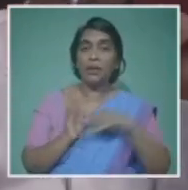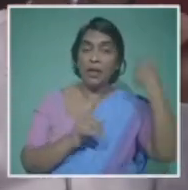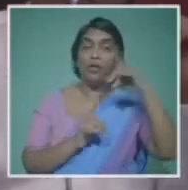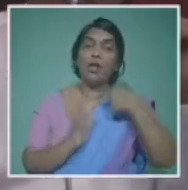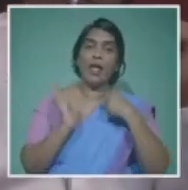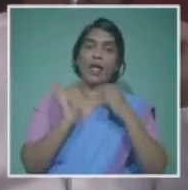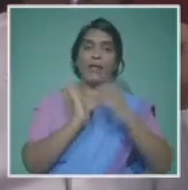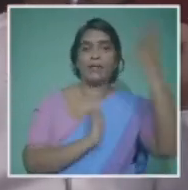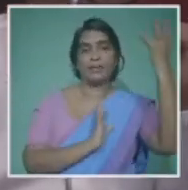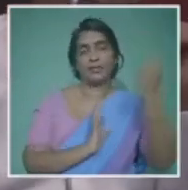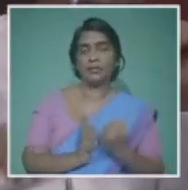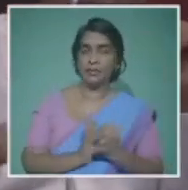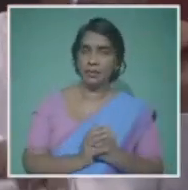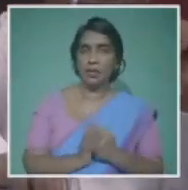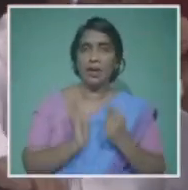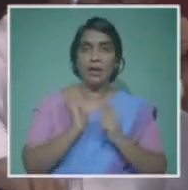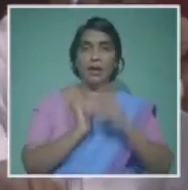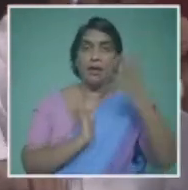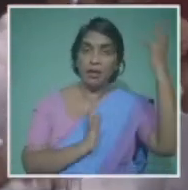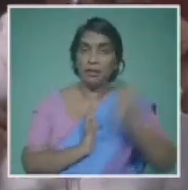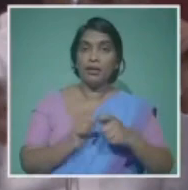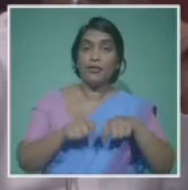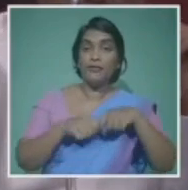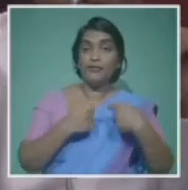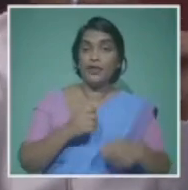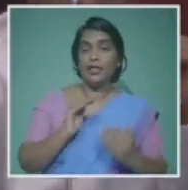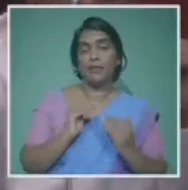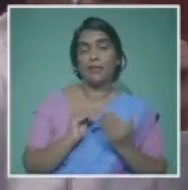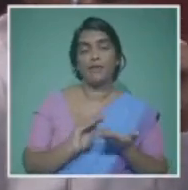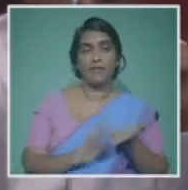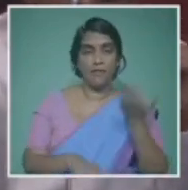කිව්වා. ණයක් ගත්තාම උද්දමනේ වැඩි වෙනවා.